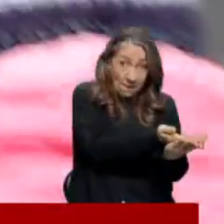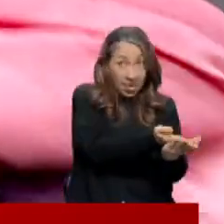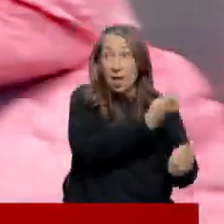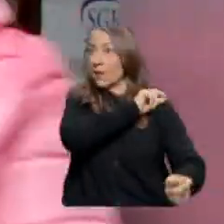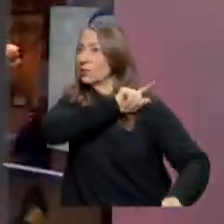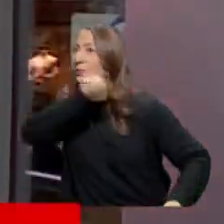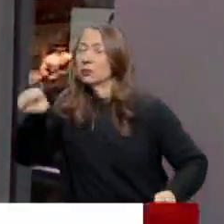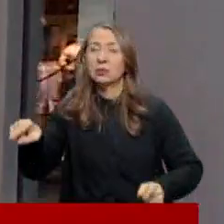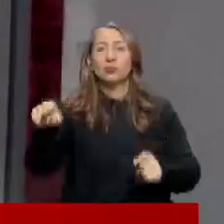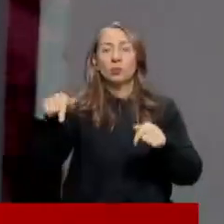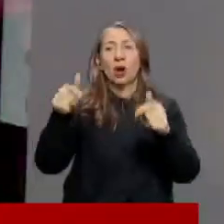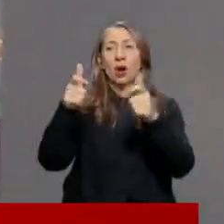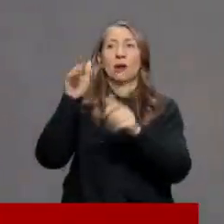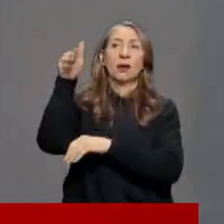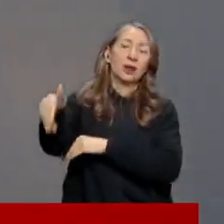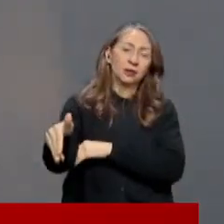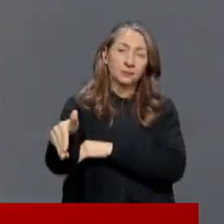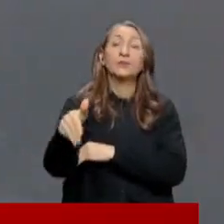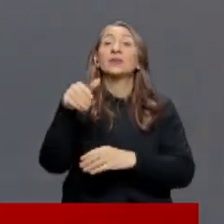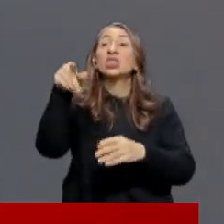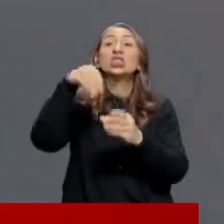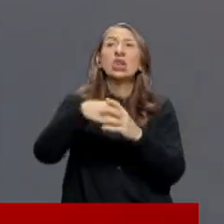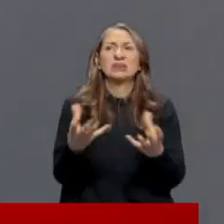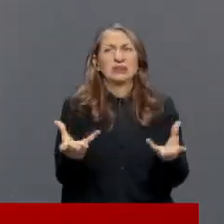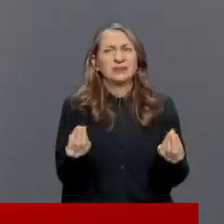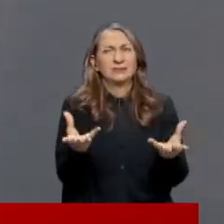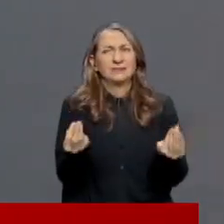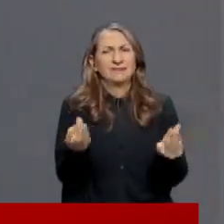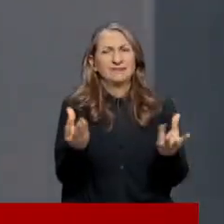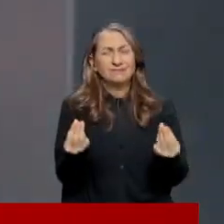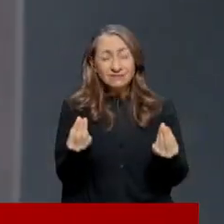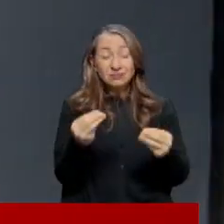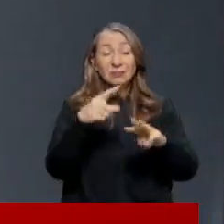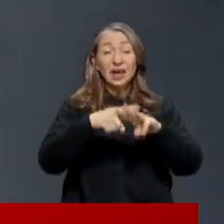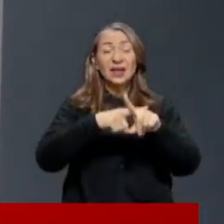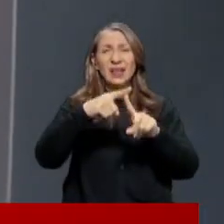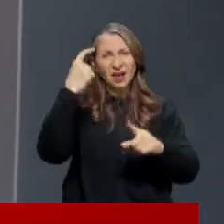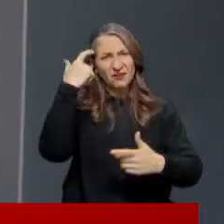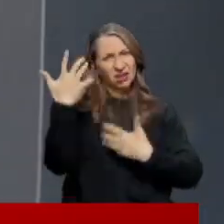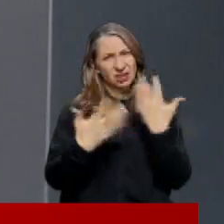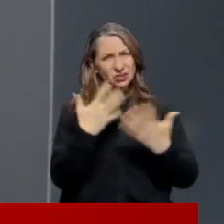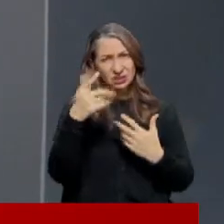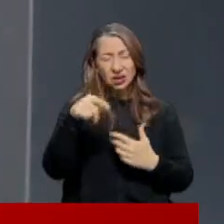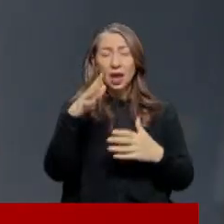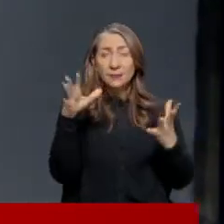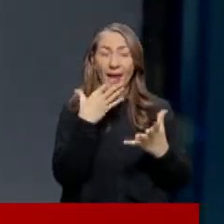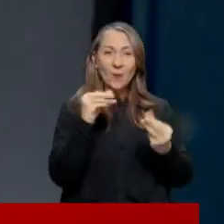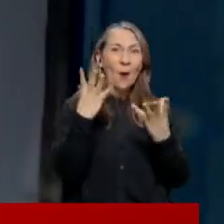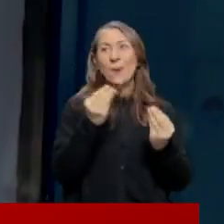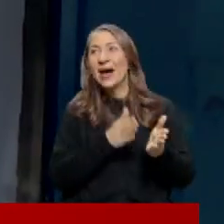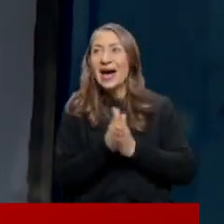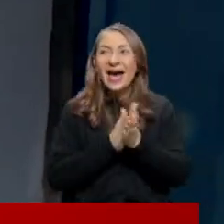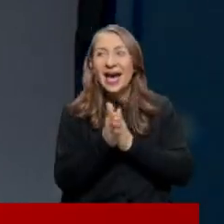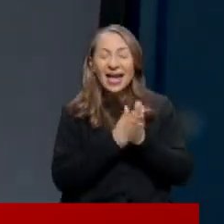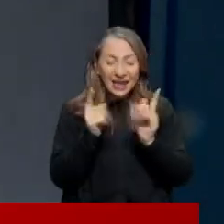soluğu sosyal güvenlik merkezlerinde aldı. İçerisi kalabalık, EYT'lilerin kafası karışık. Hepsi emekli